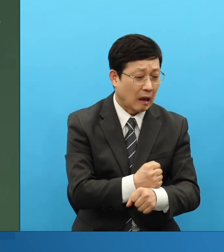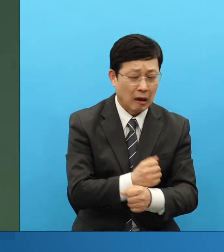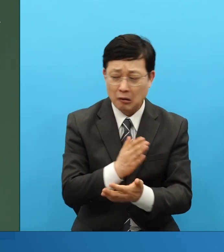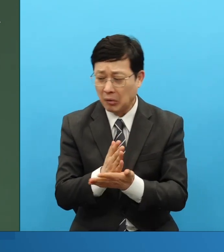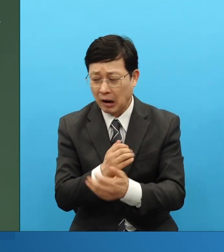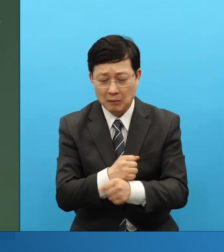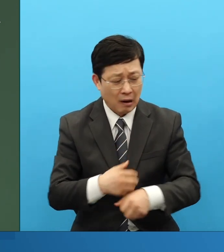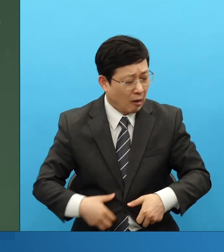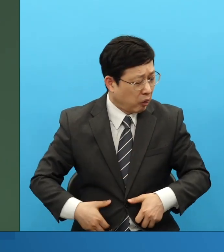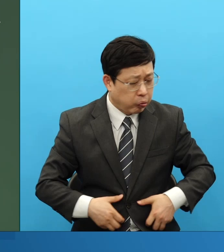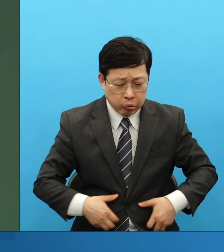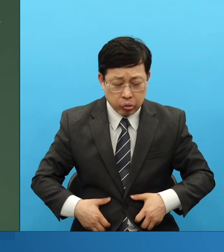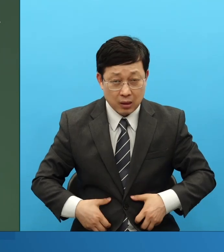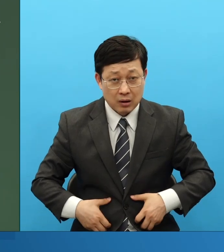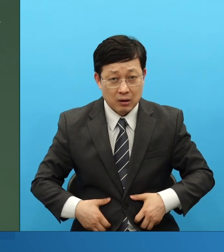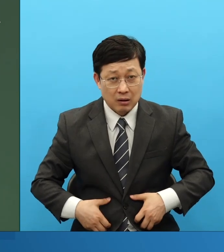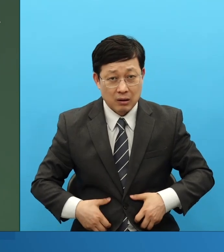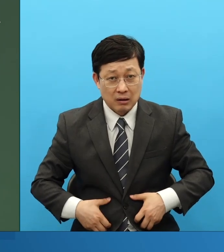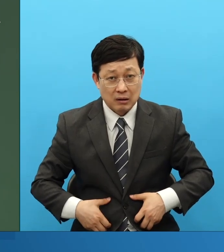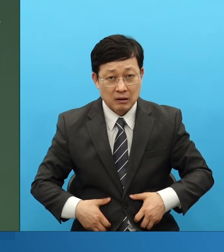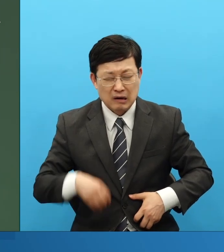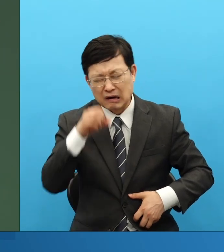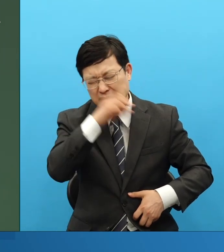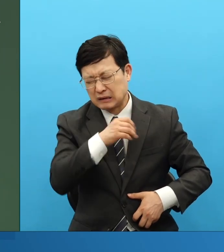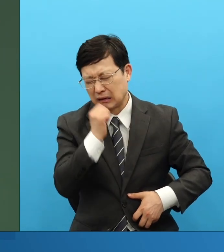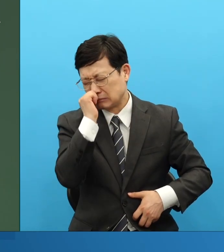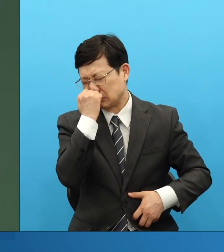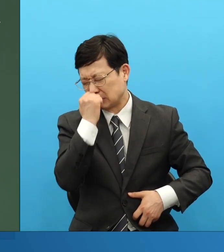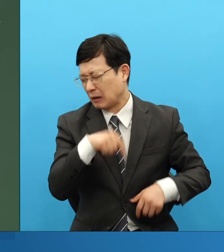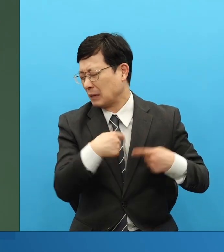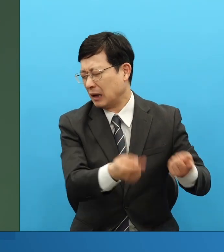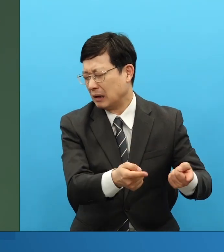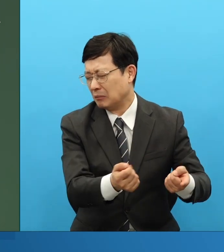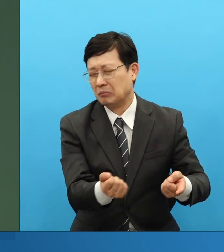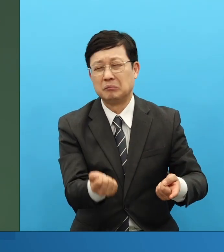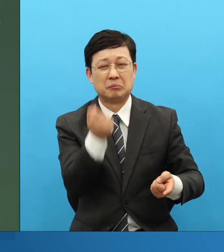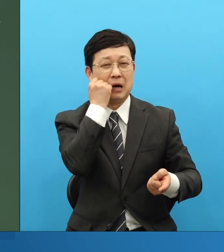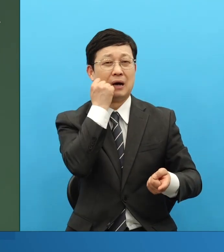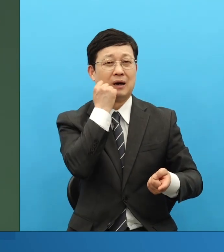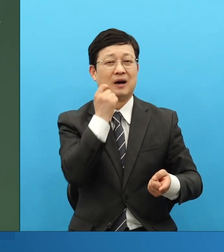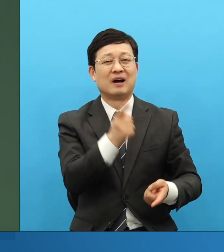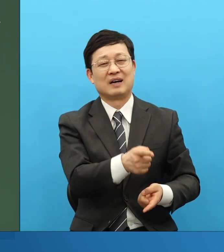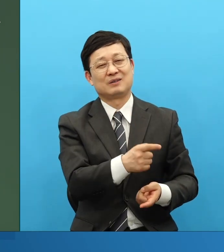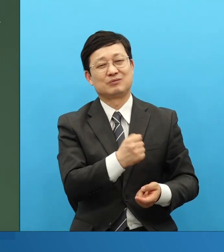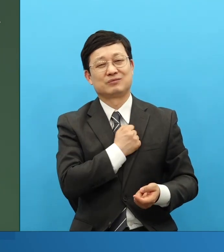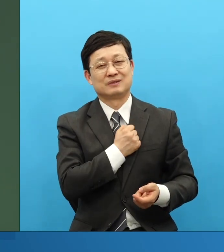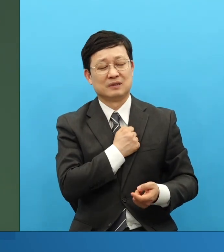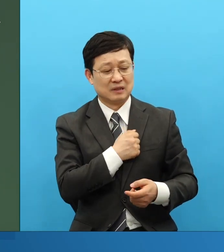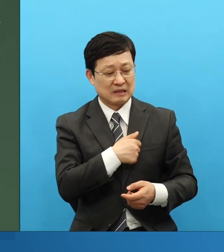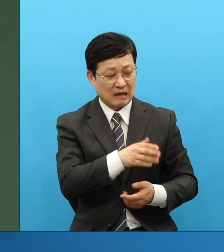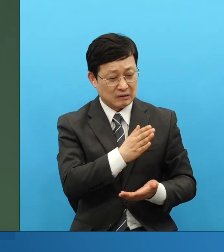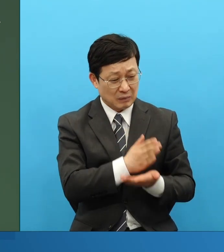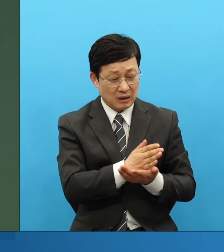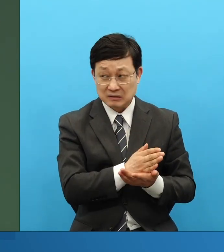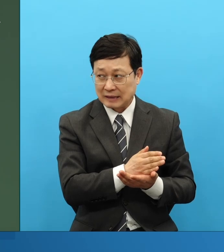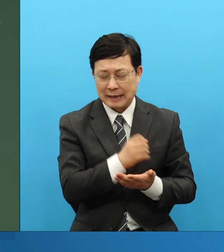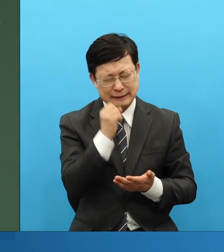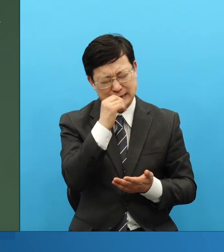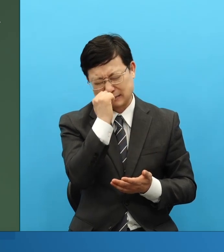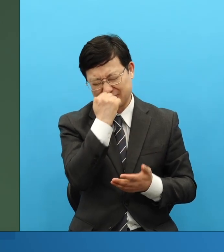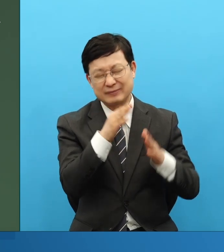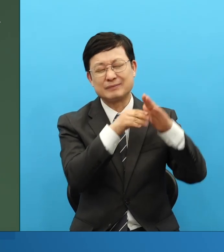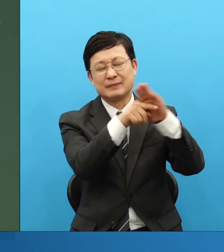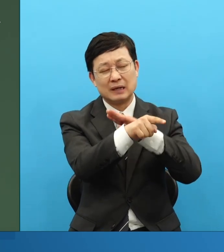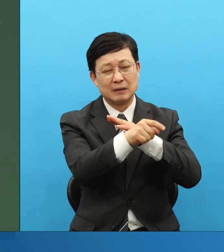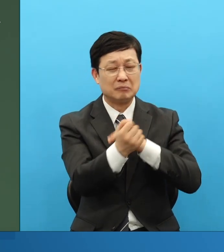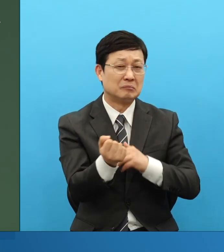do or you don't have to do. Why would you do something like that? 가야 될까 말아야 될까? 그걸 왜 갑니까? Should I go? Should I not go? Why would you go down that path?